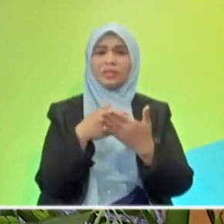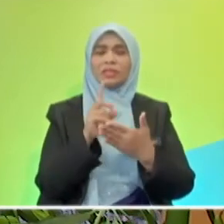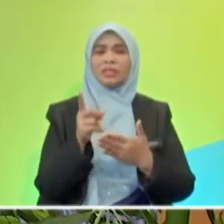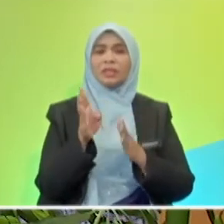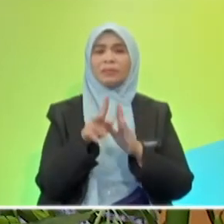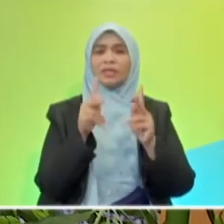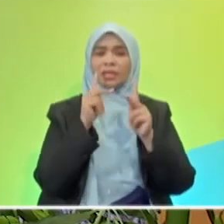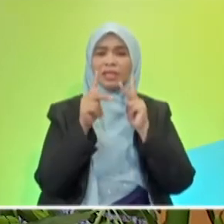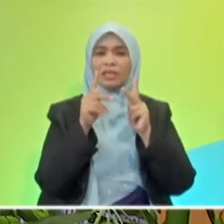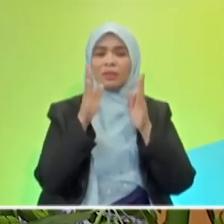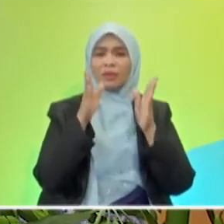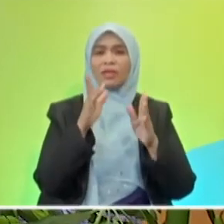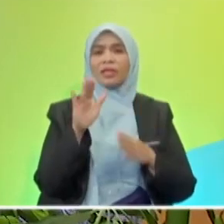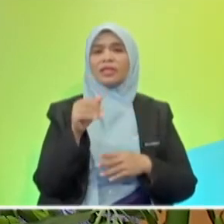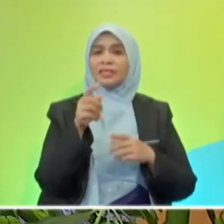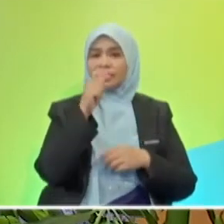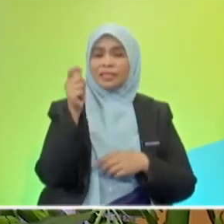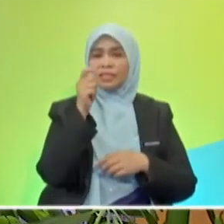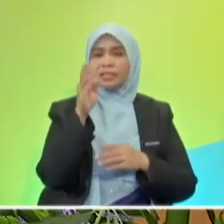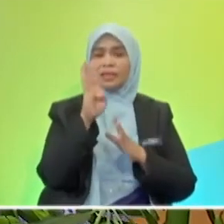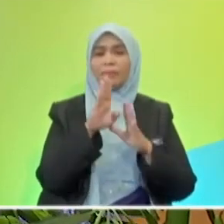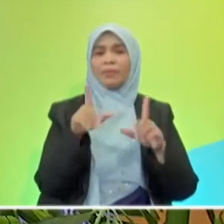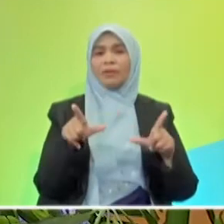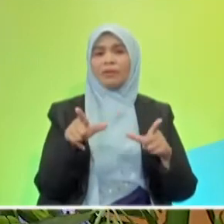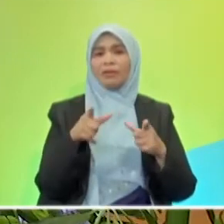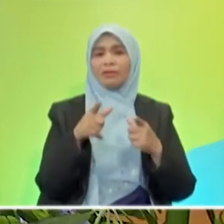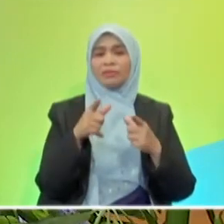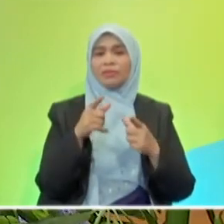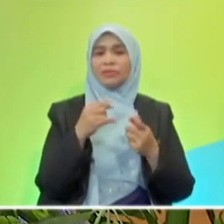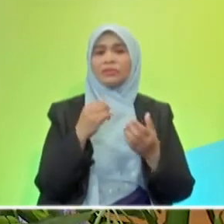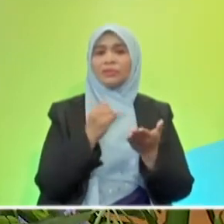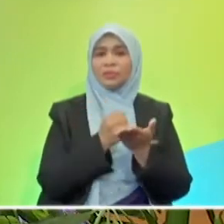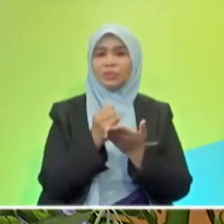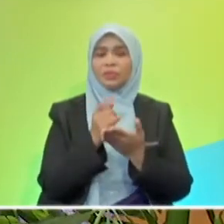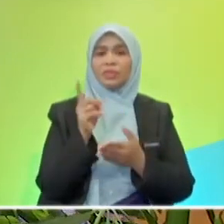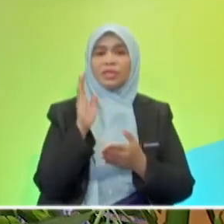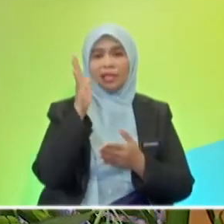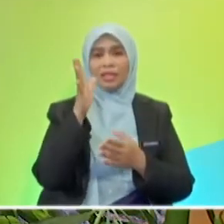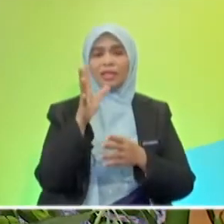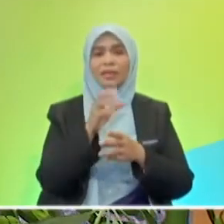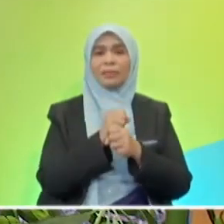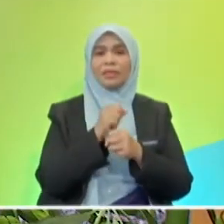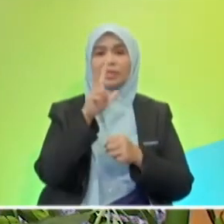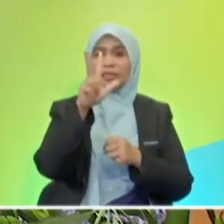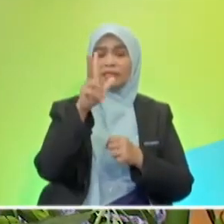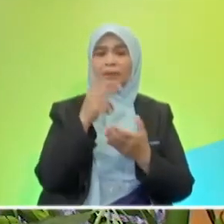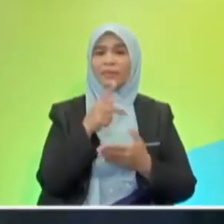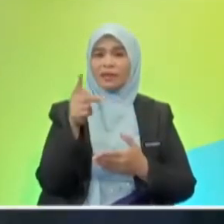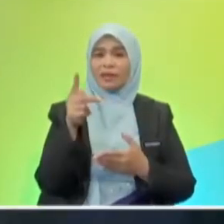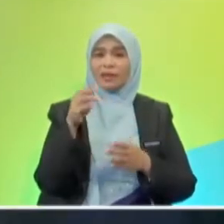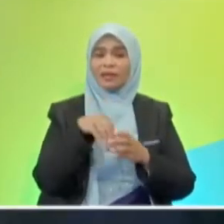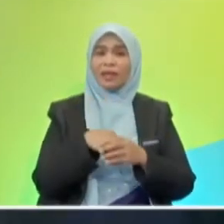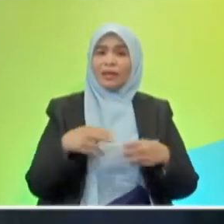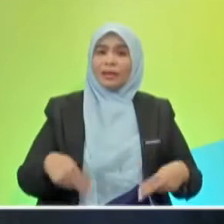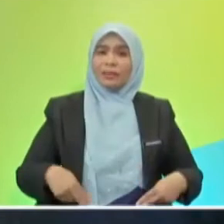DKT orang yang sejak sebelahku kan jujur nih sen Ali bin Abi Tholib pt.the akan mendapatkan tiga berkarir hidupnya 23